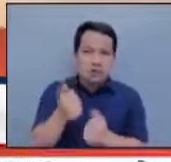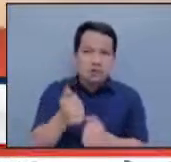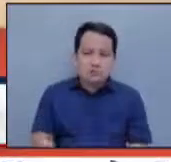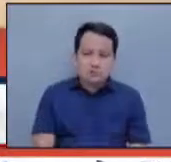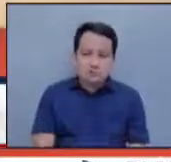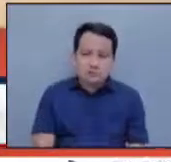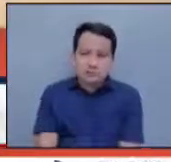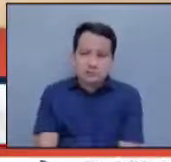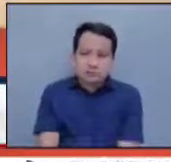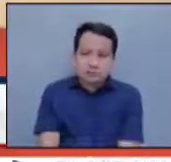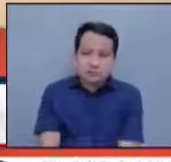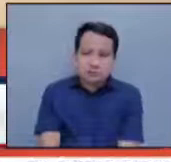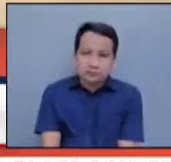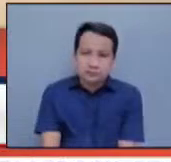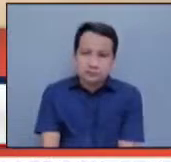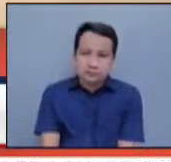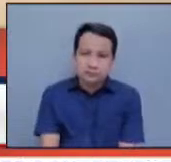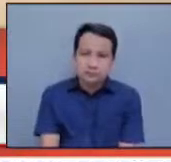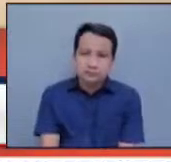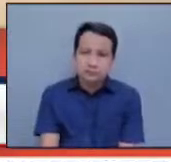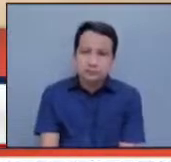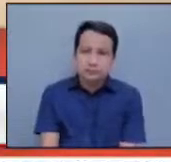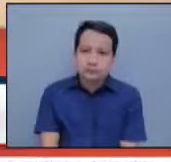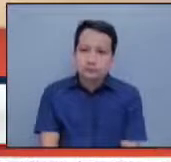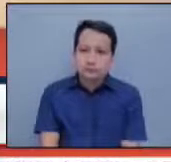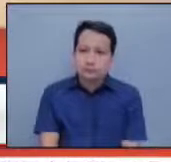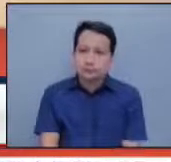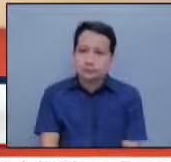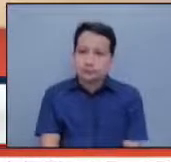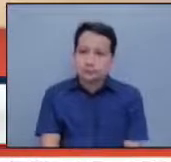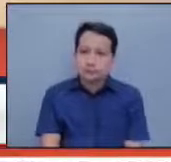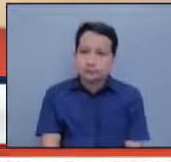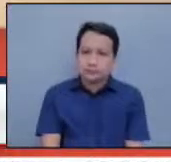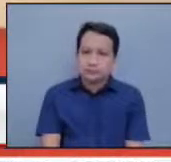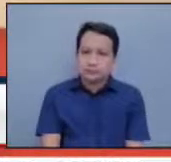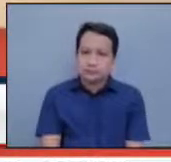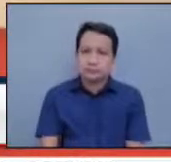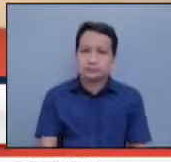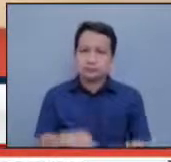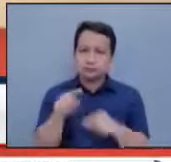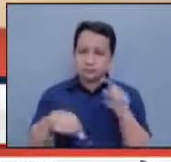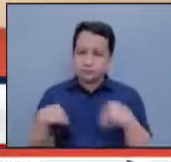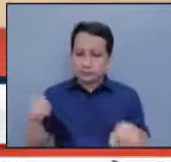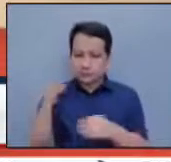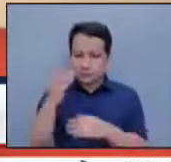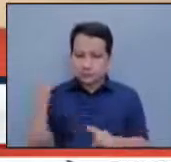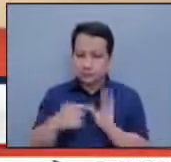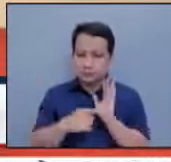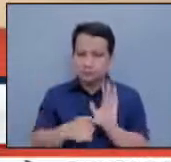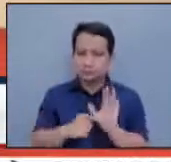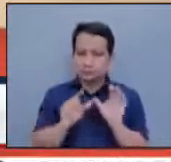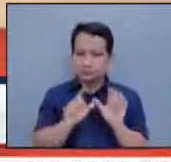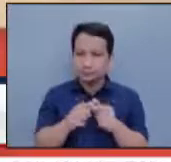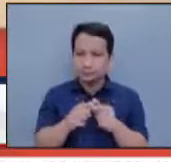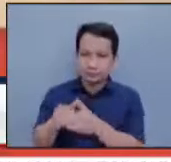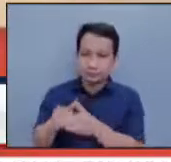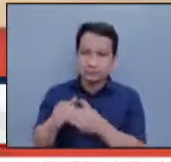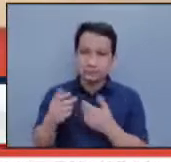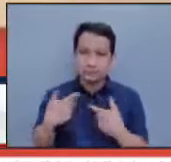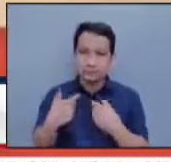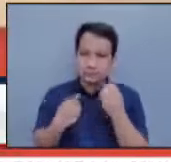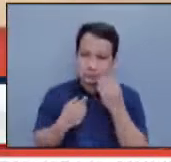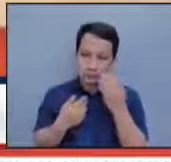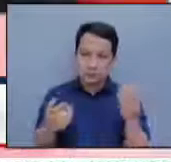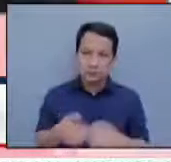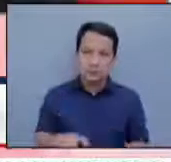have a board here from mula po sa iba't ibang mga sectors, no? We have here